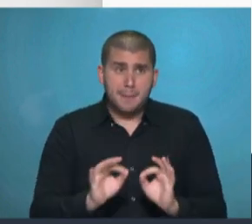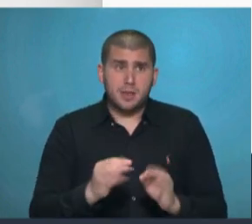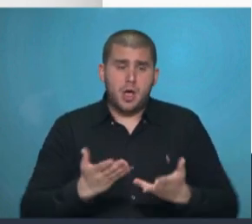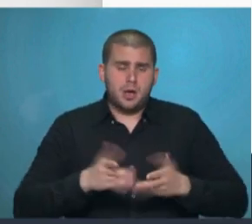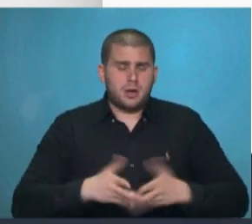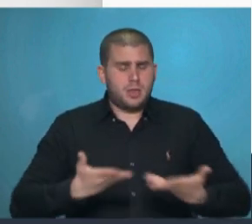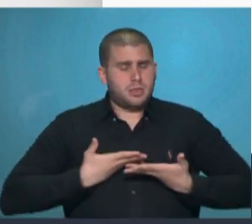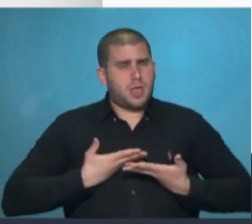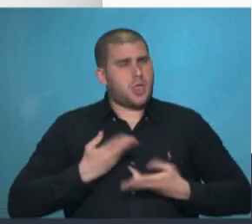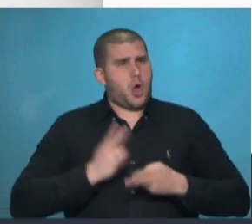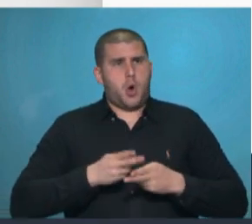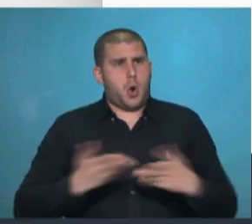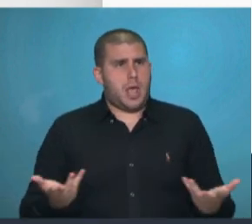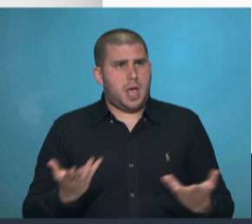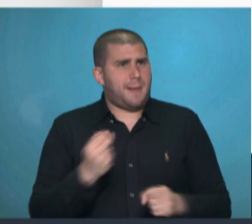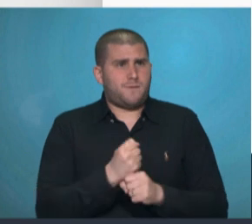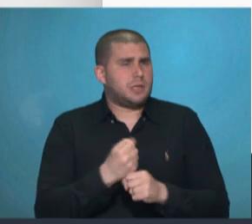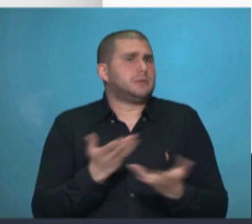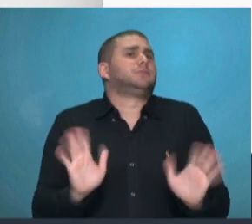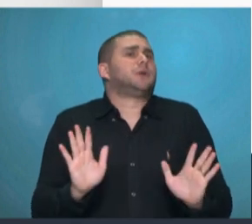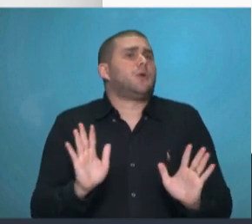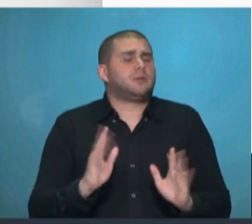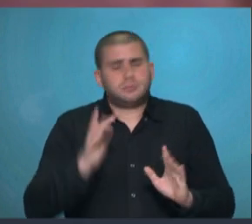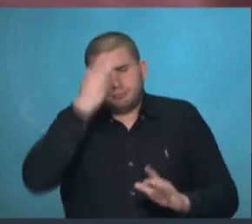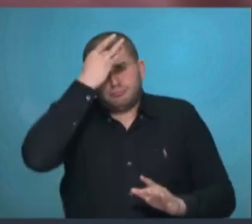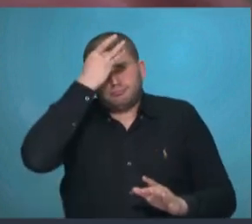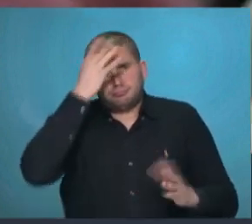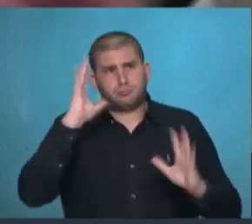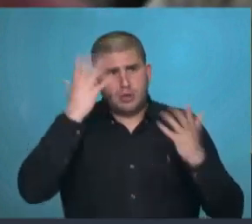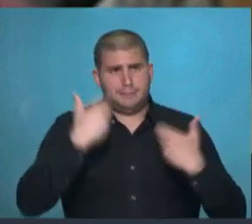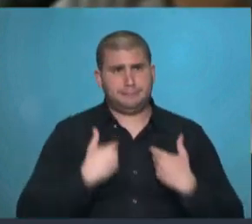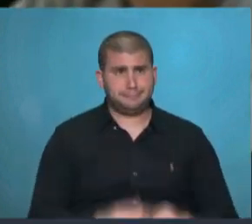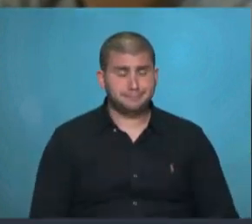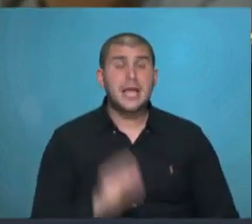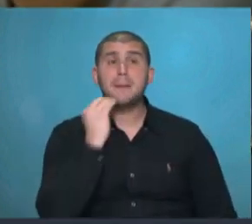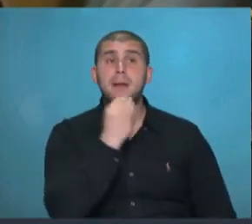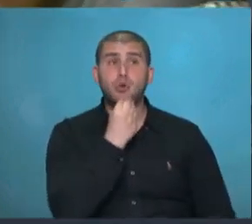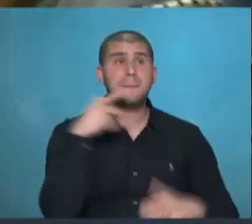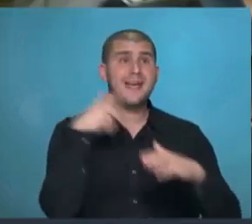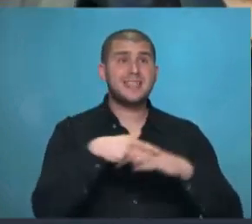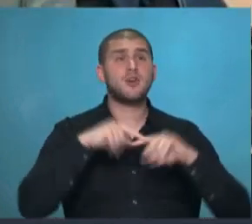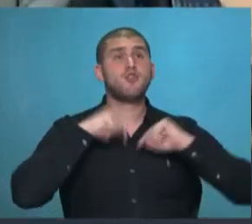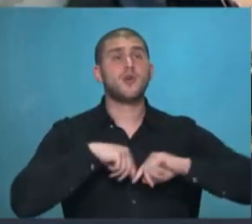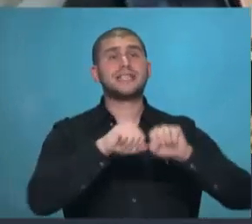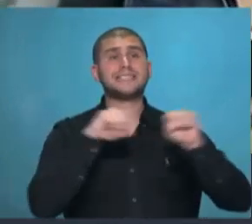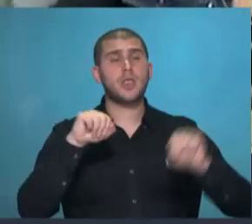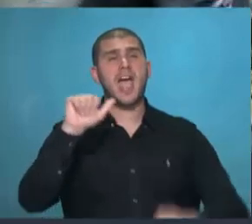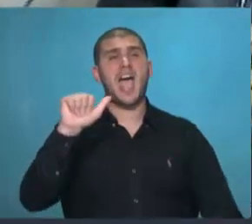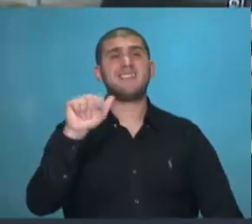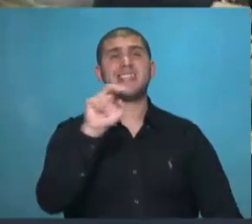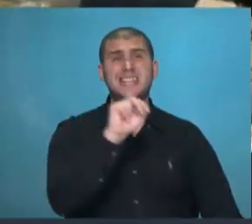מעבודה. אז זהו, ככה זה. מחרפנים את האנשים. בצהריים התערב יושב ראש ההסתדרות אבי